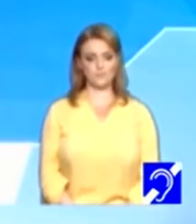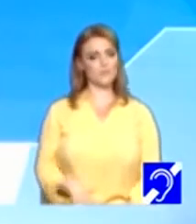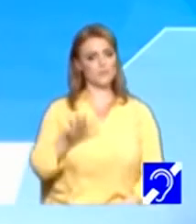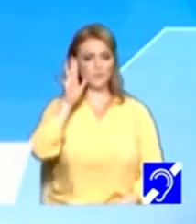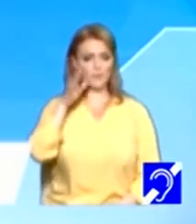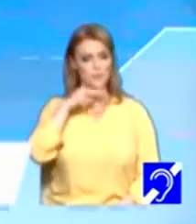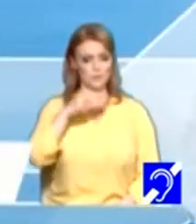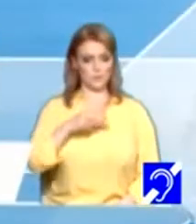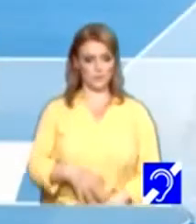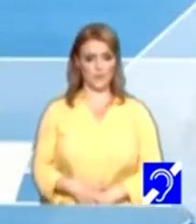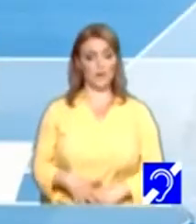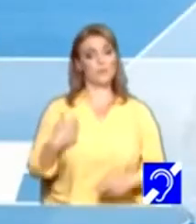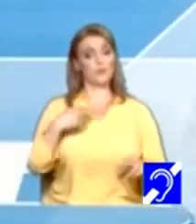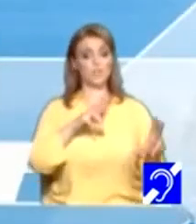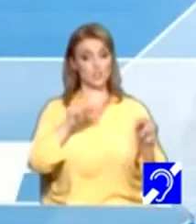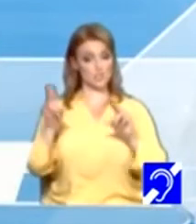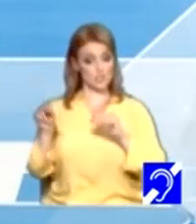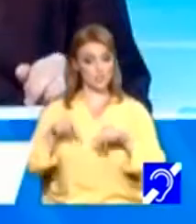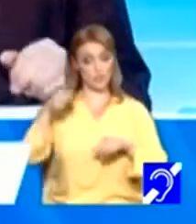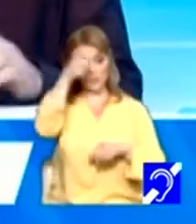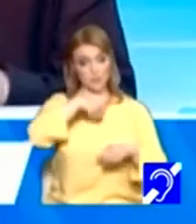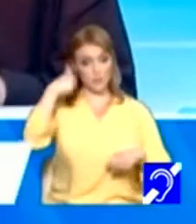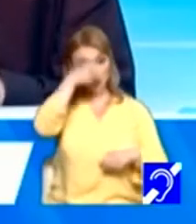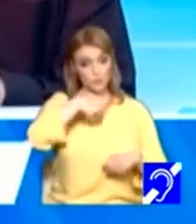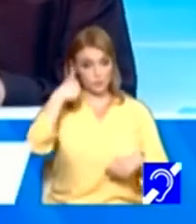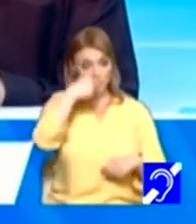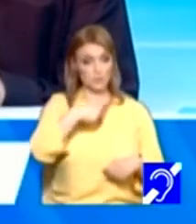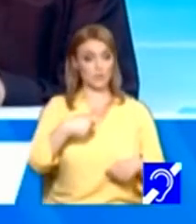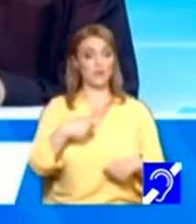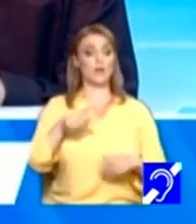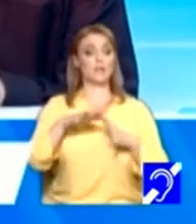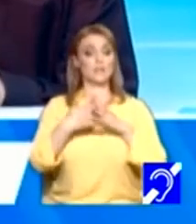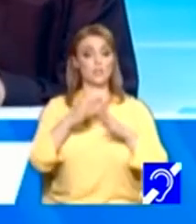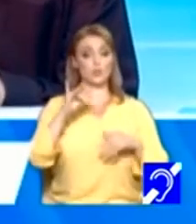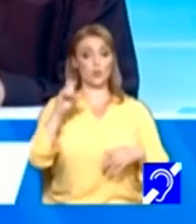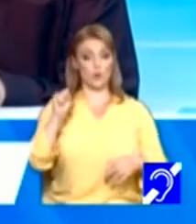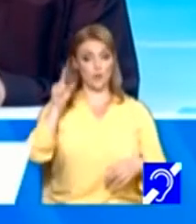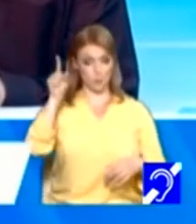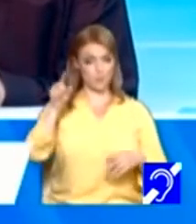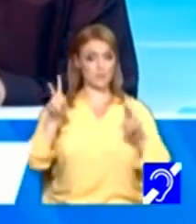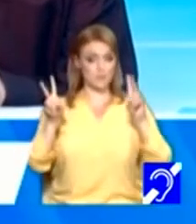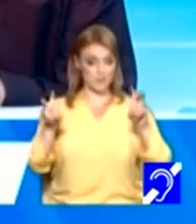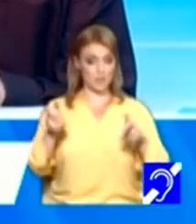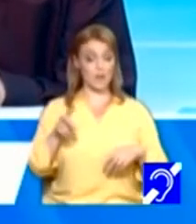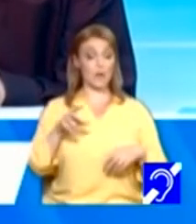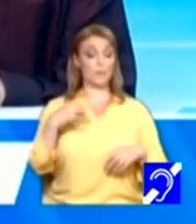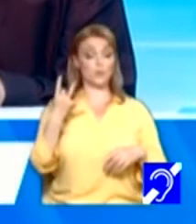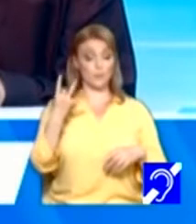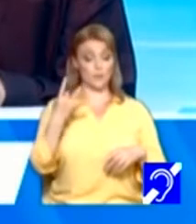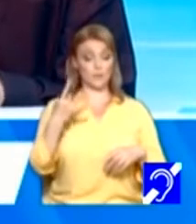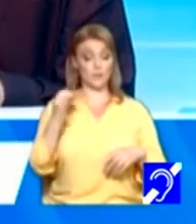vă încadrați în două minute. Suntem foarte fericiți că anul acesta, de exemplu, la Jora, ce se întâmplă, avem pentru prima dată în istoria